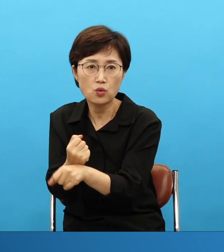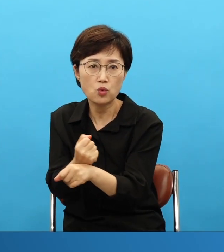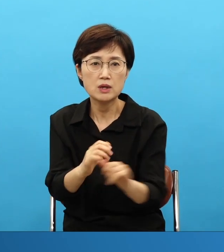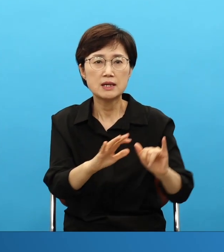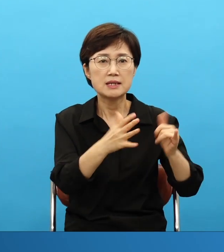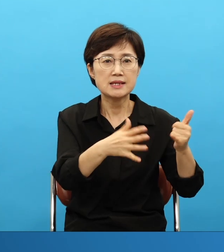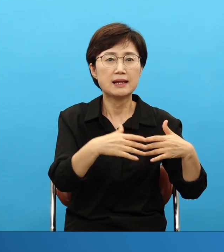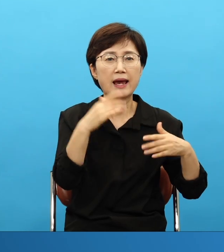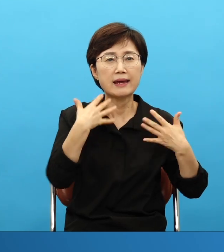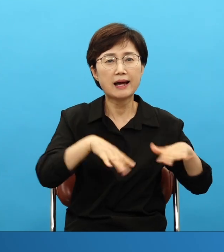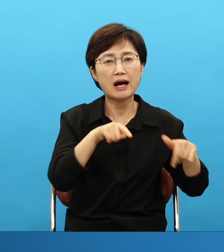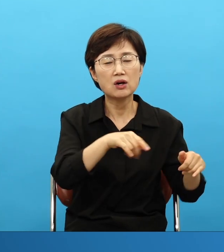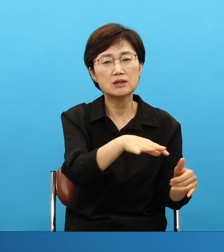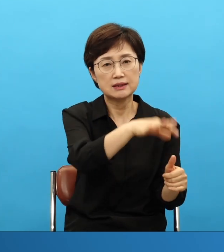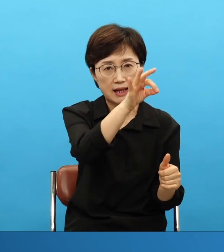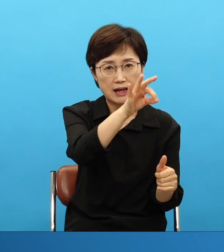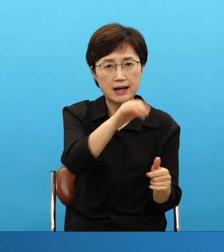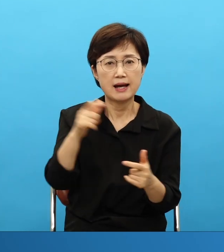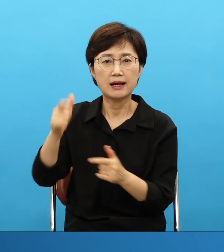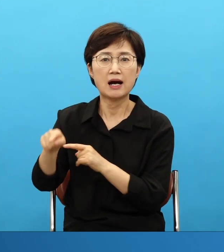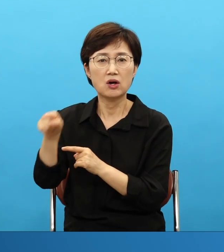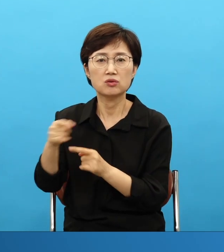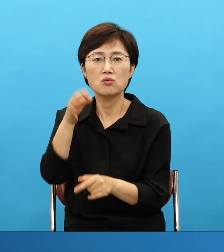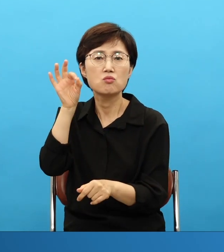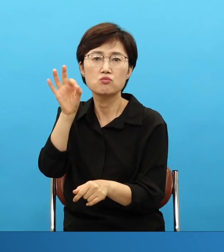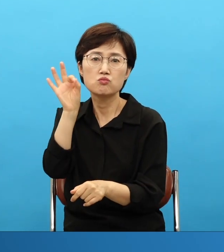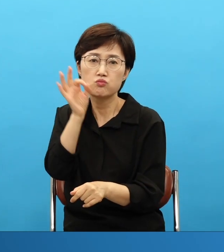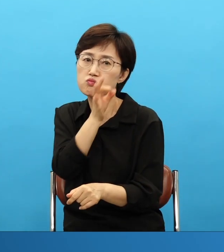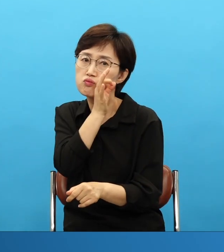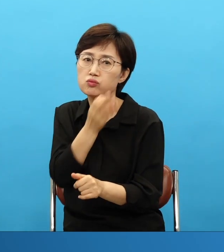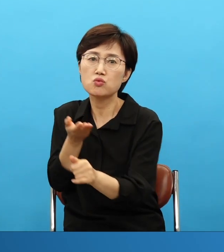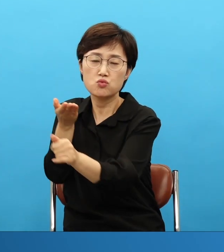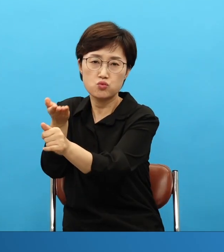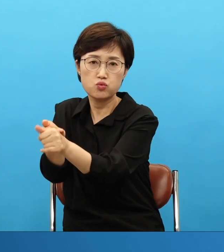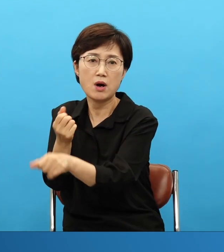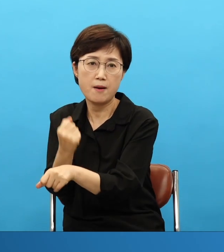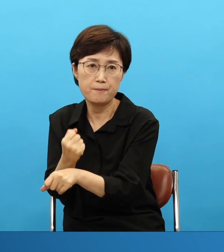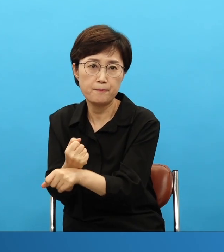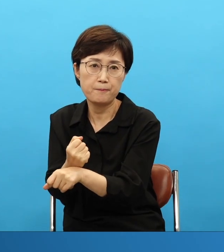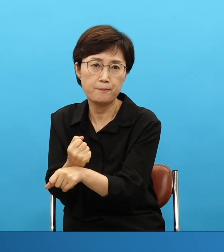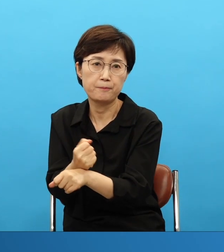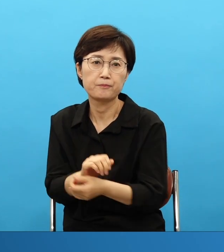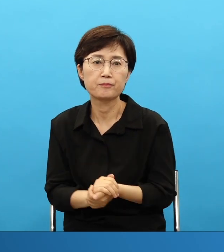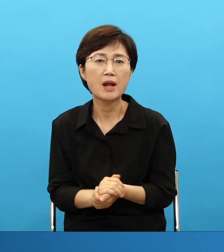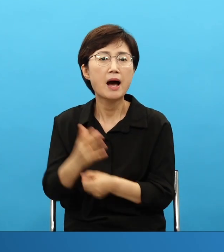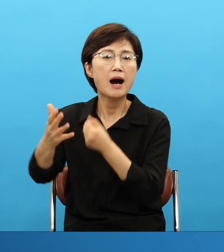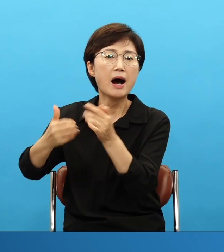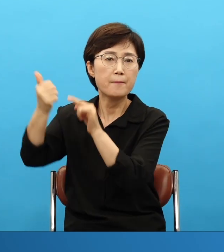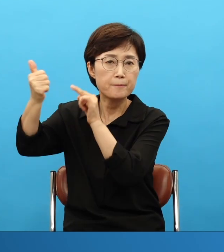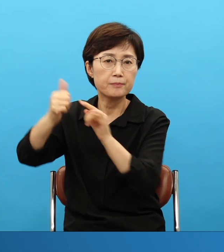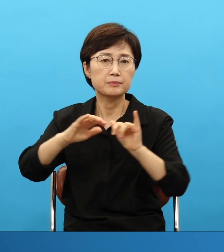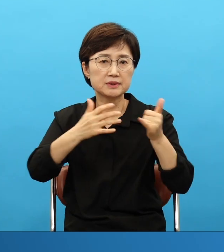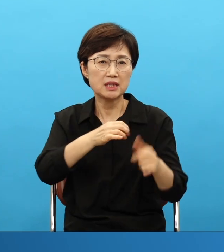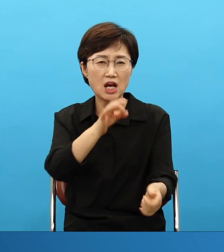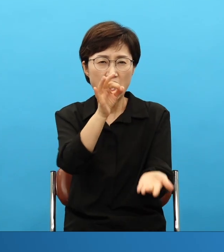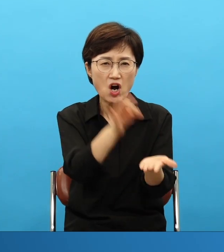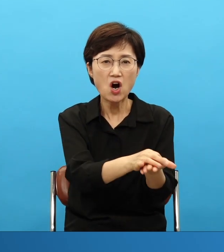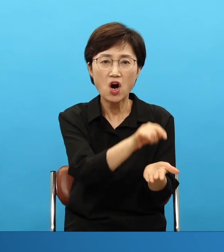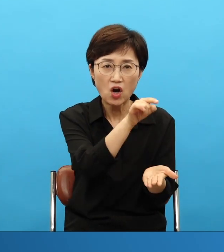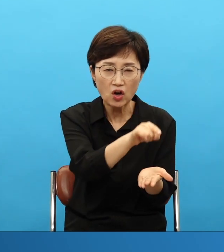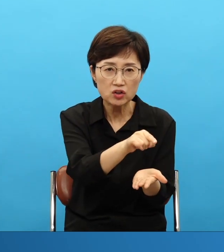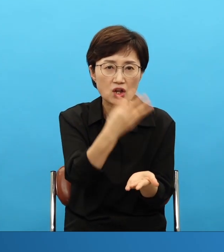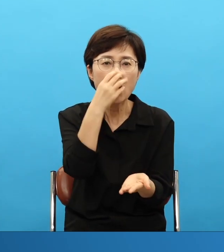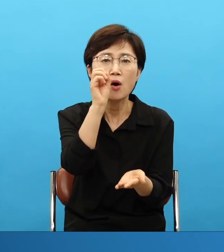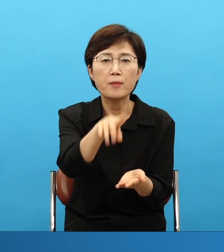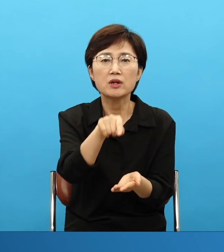하시고 세상에 약한 것들을 택하사 강한 것들을 부끄럽게 하려 하시며 하나님께서 세상에